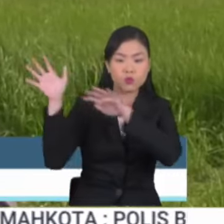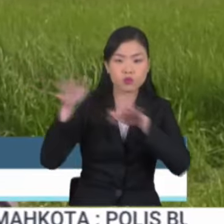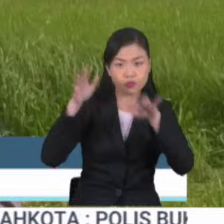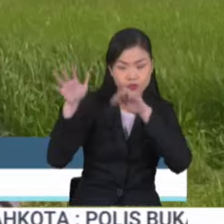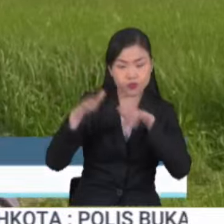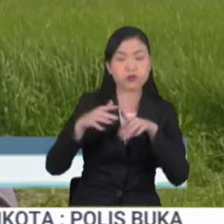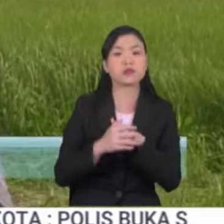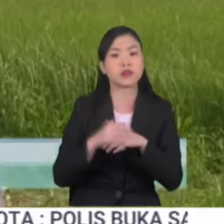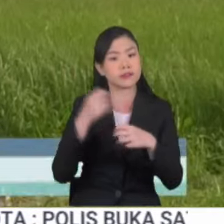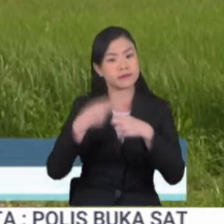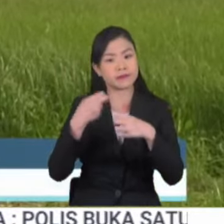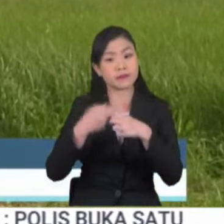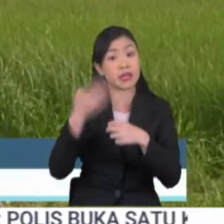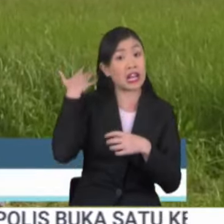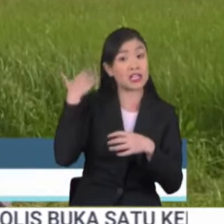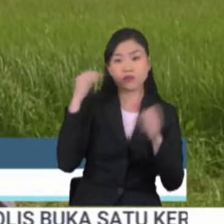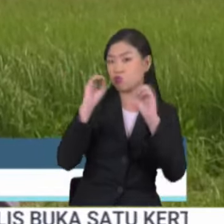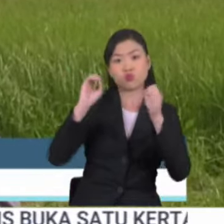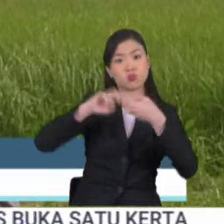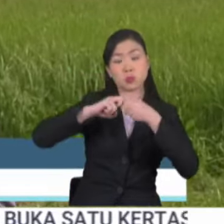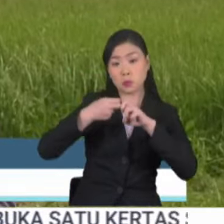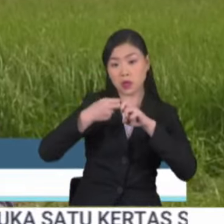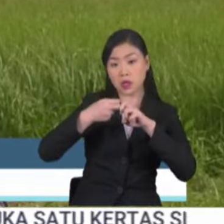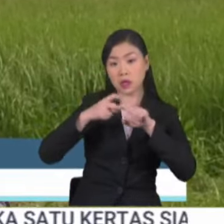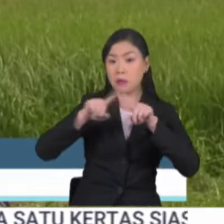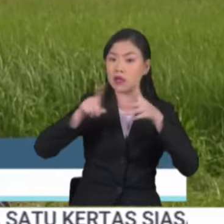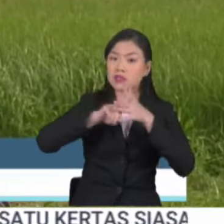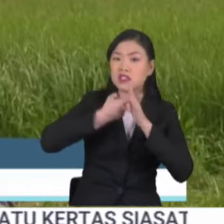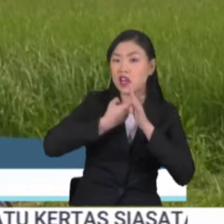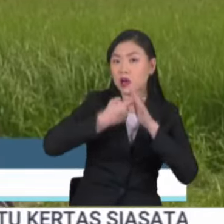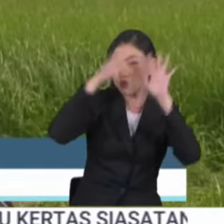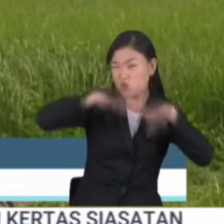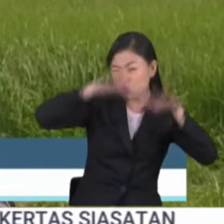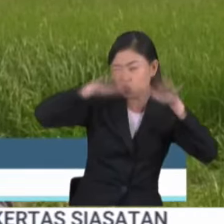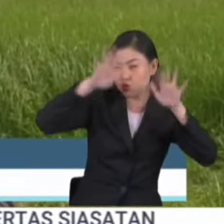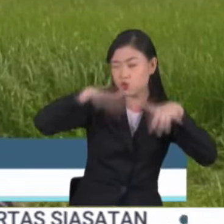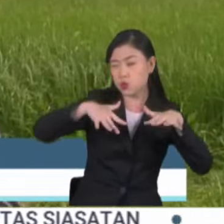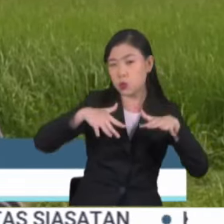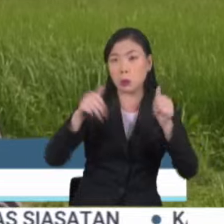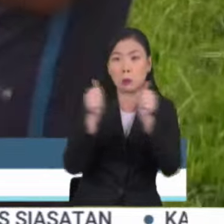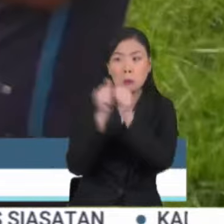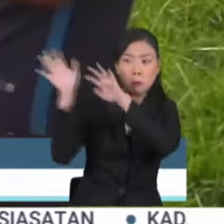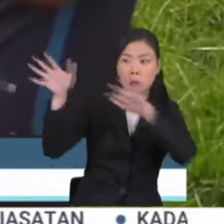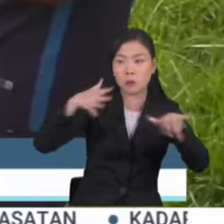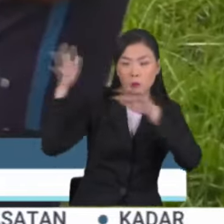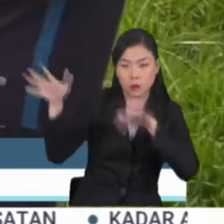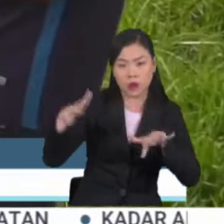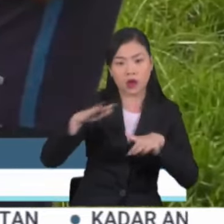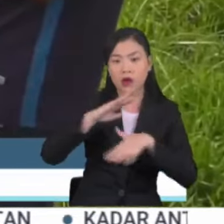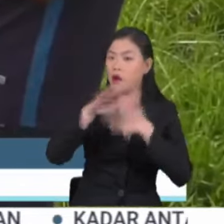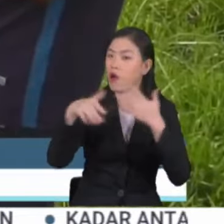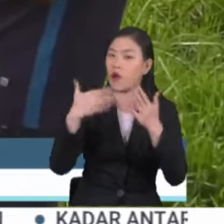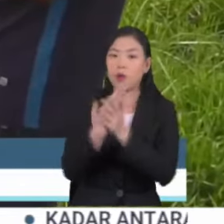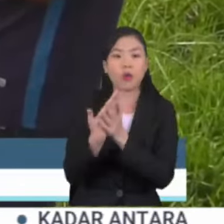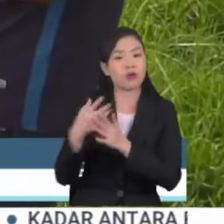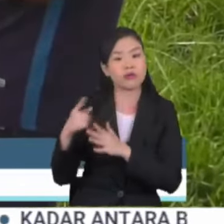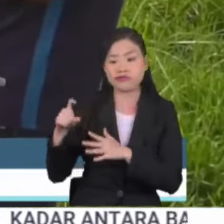serai. Sebelum ni tak ada masalah apa. Start daripada hujan lebak mula-mula bersama dengan angin tu. Keseluruhan